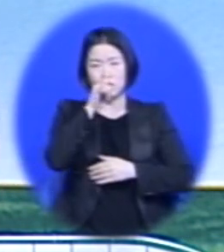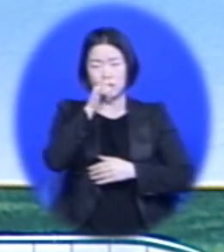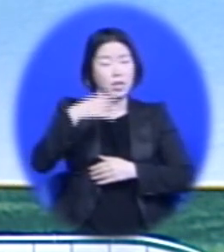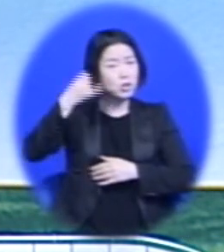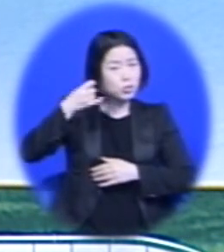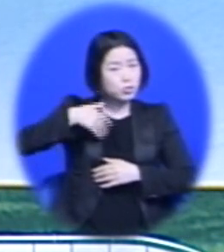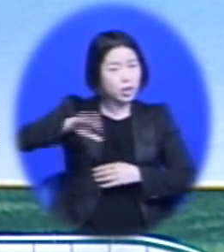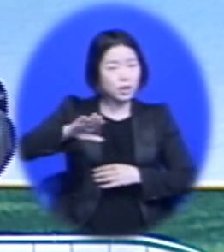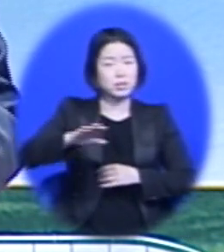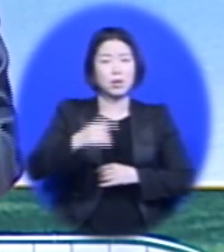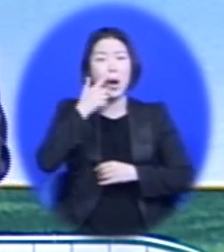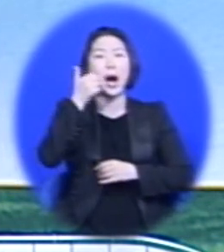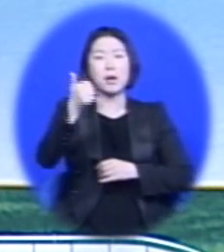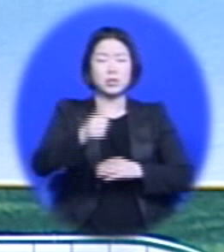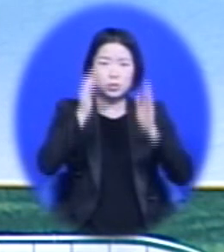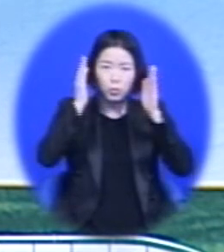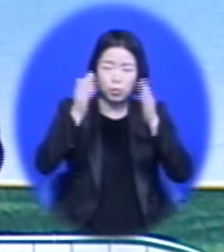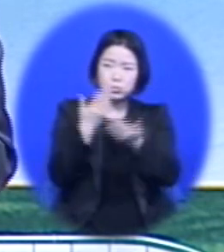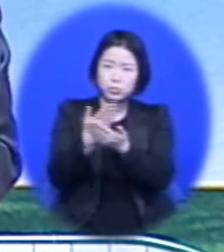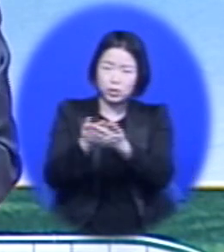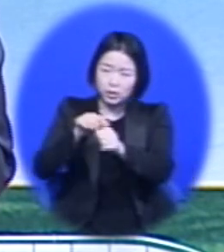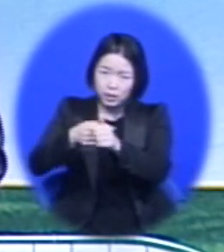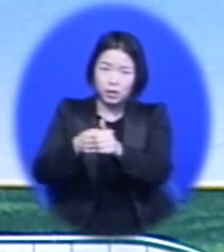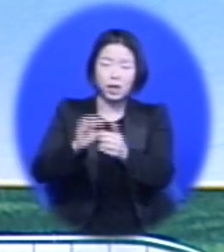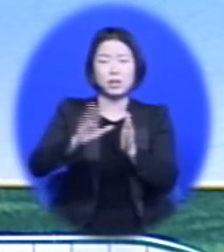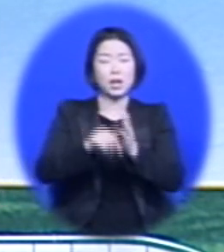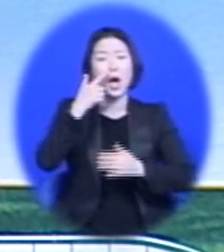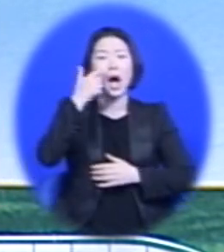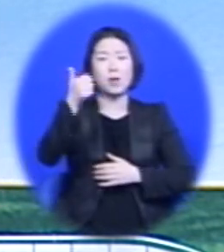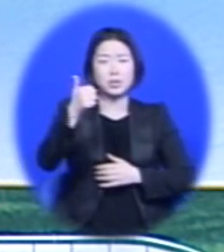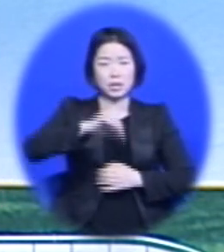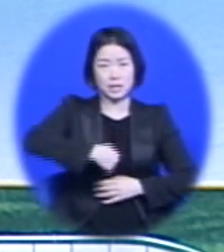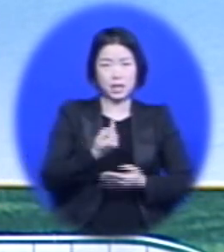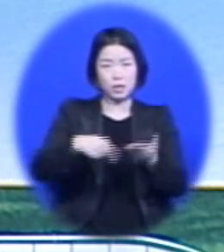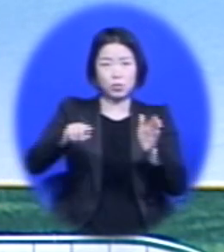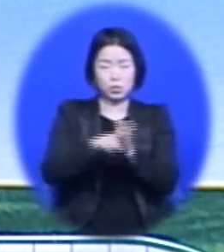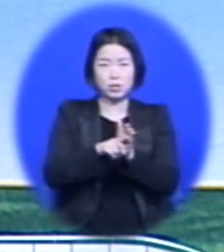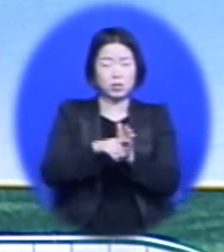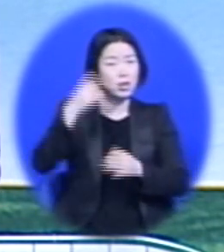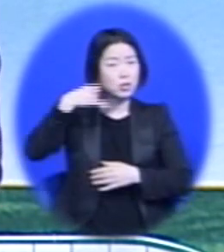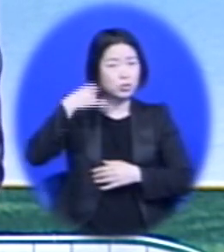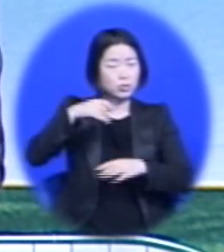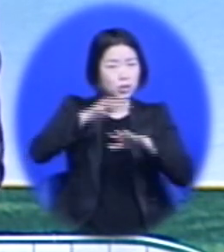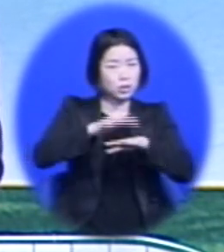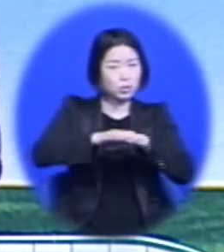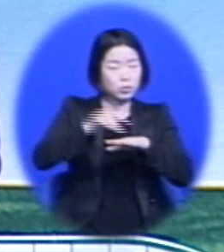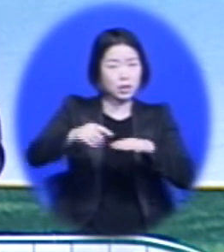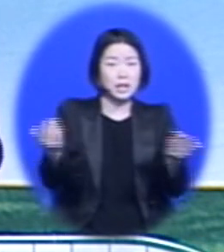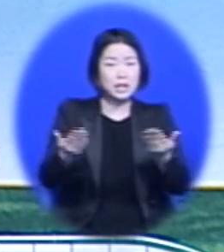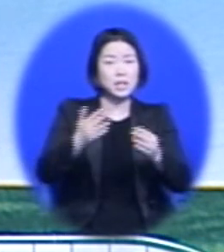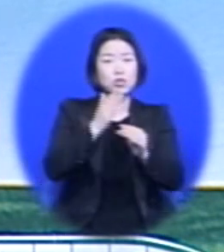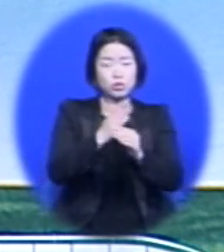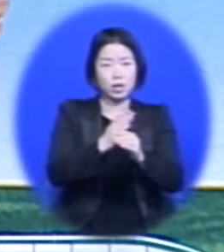가서 아버지에게 공부시켜달라고 조르는데 아버지가 자기를 위해서 중국인 농장에 가서 일을